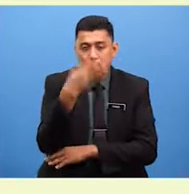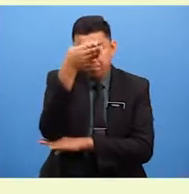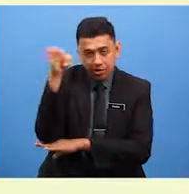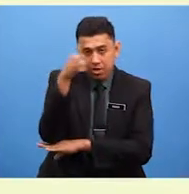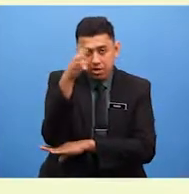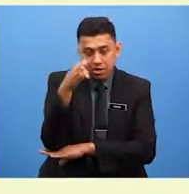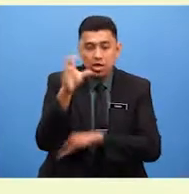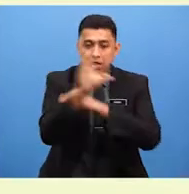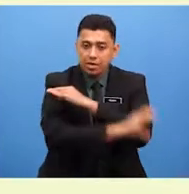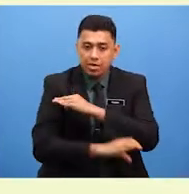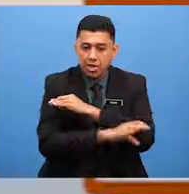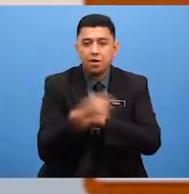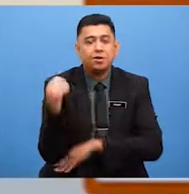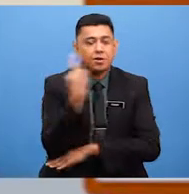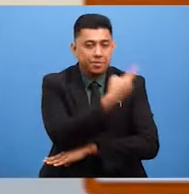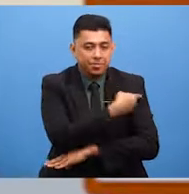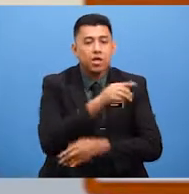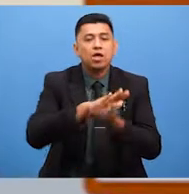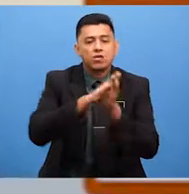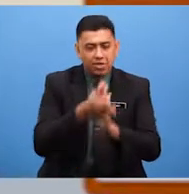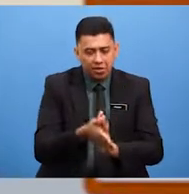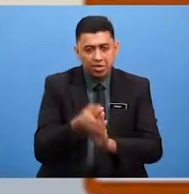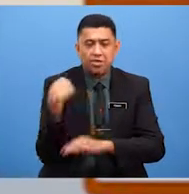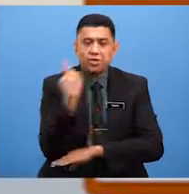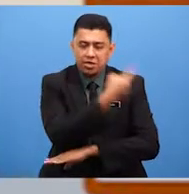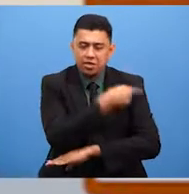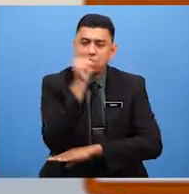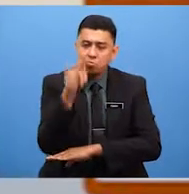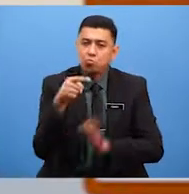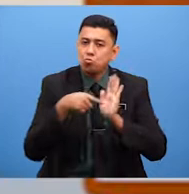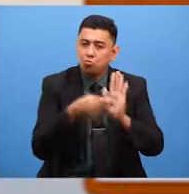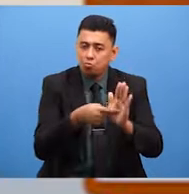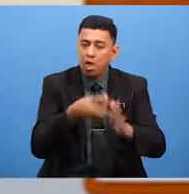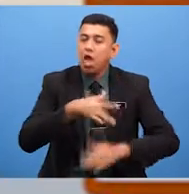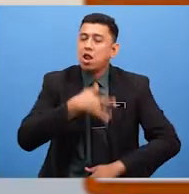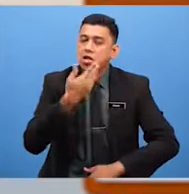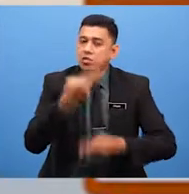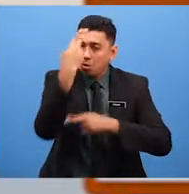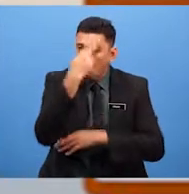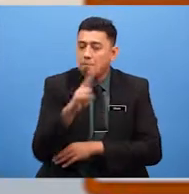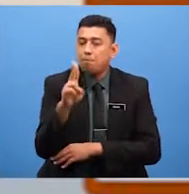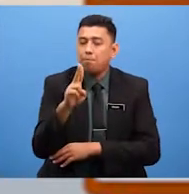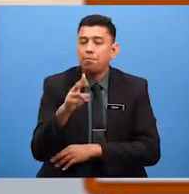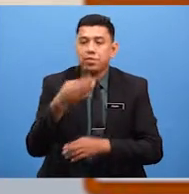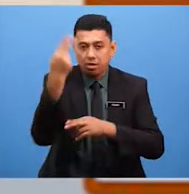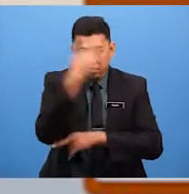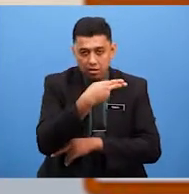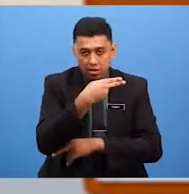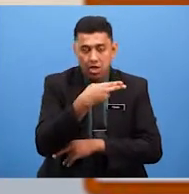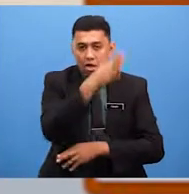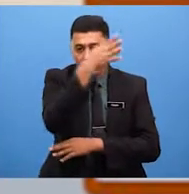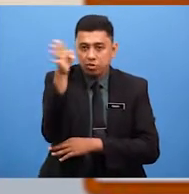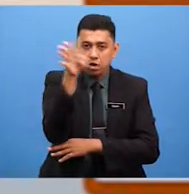bendera negara kita. Jadi, kita harus menunjukkan rasa hormat kita terhadap